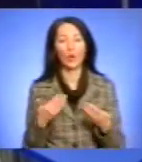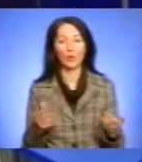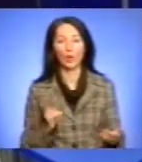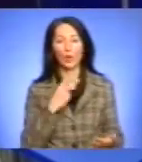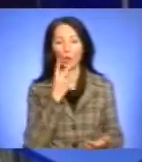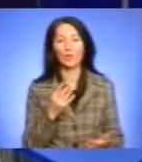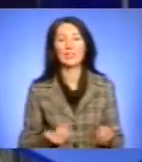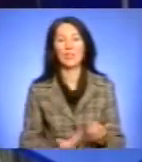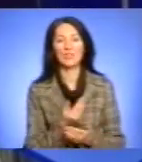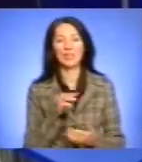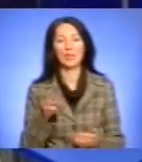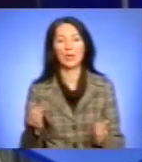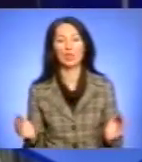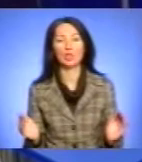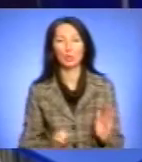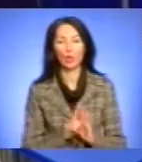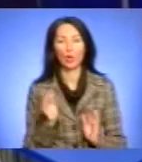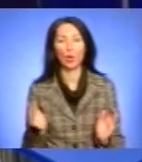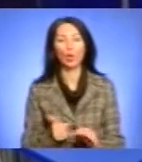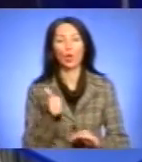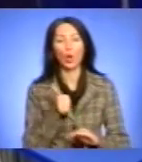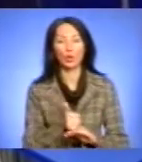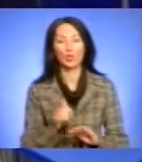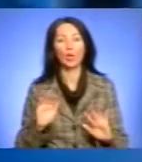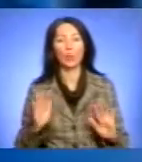всіх, хто дивиться Вісті ТТБ. Спочатку коротко про головні події.